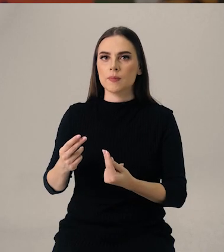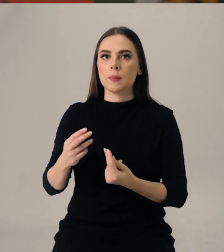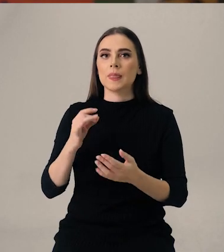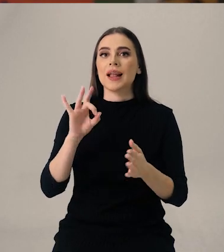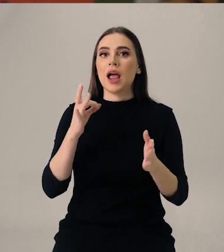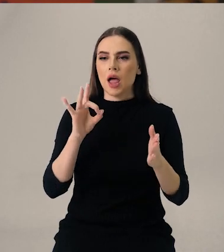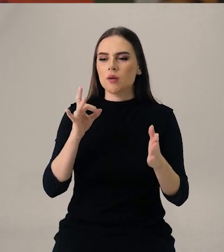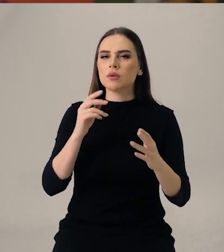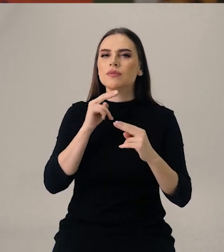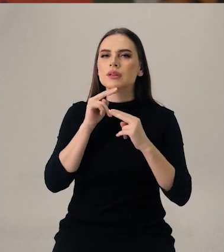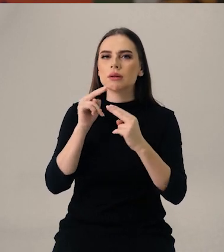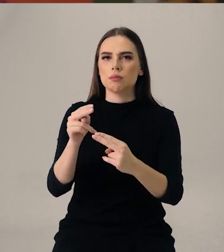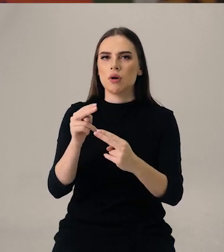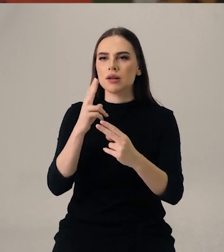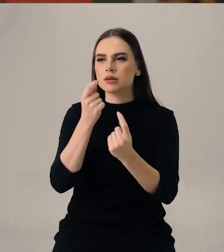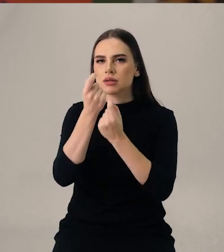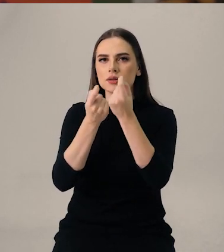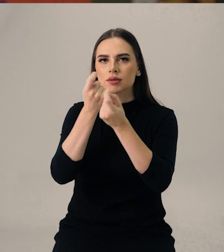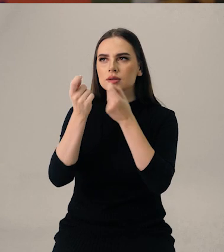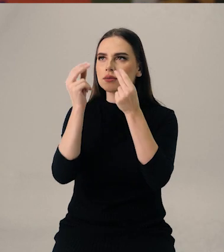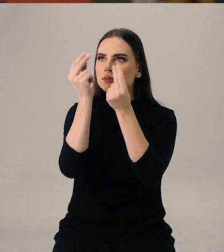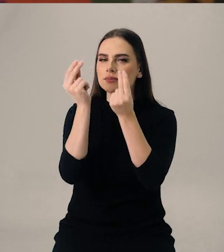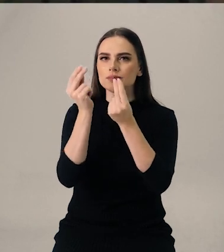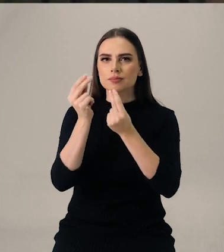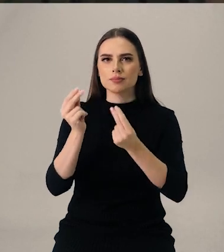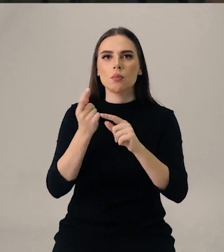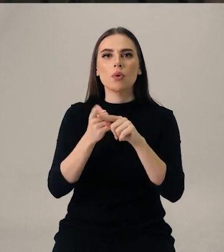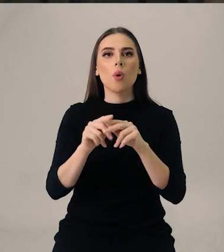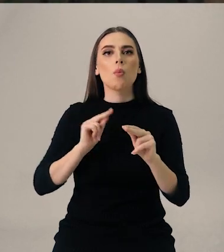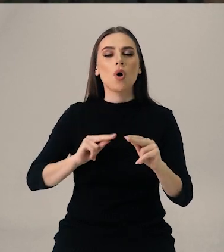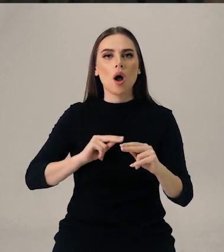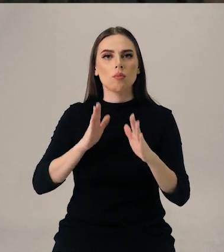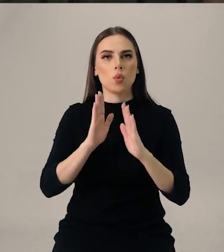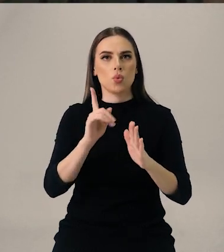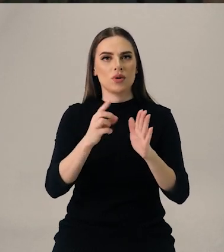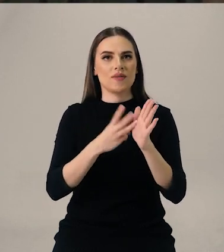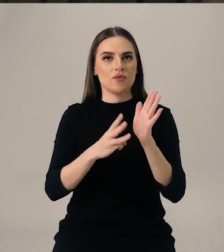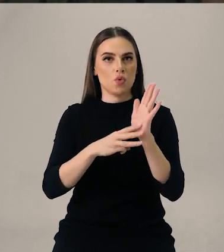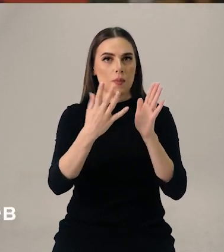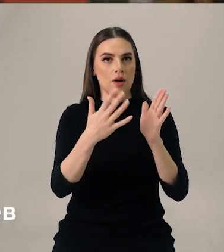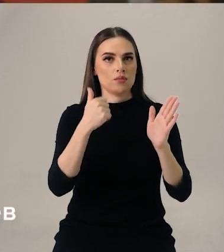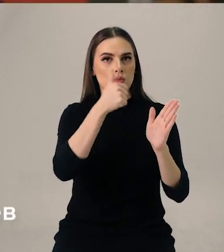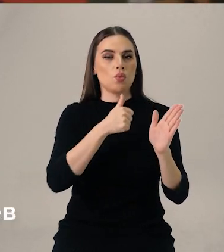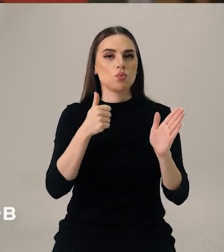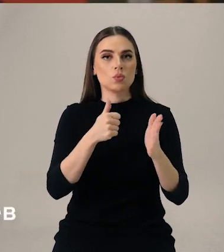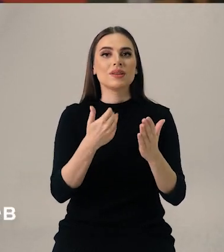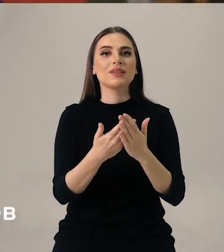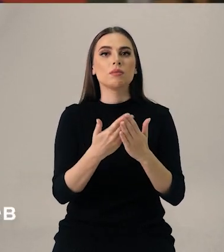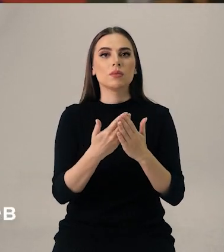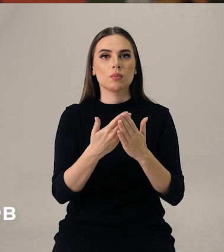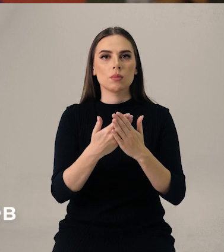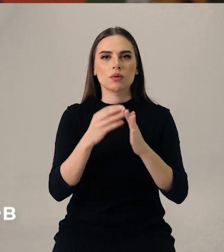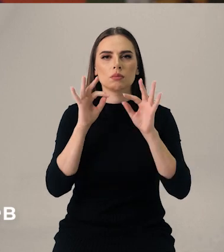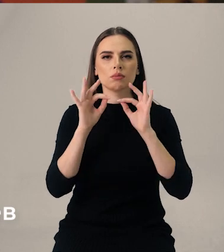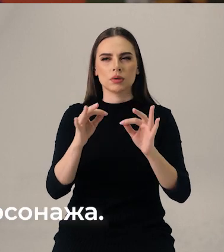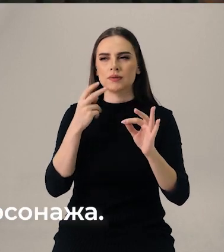Репин с особым вниманием относился к проработке деталей, поэтому работу завершил только в 1885 году. Например, для верной